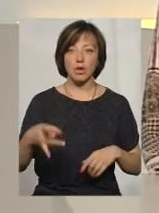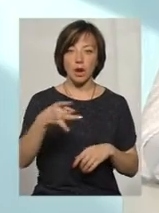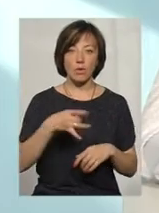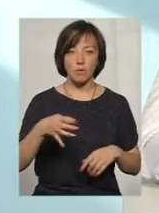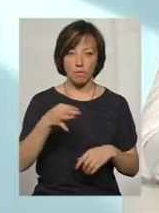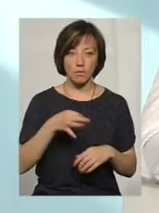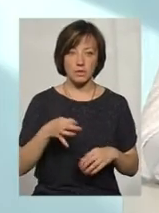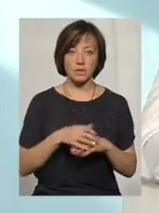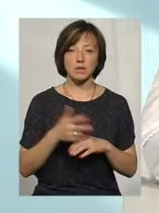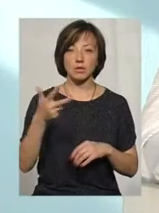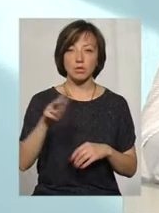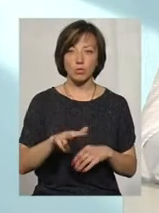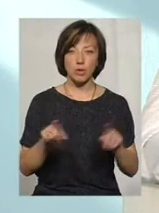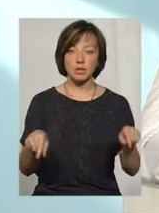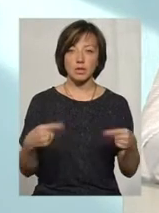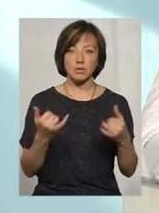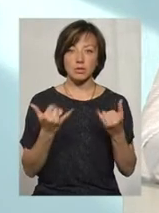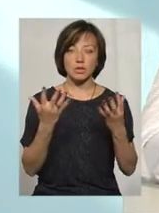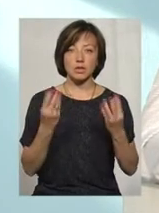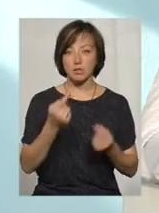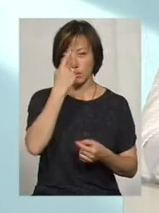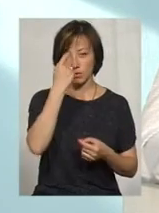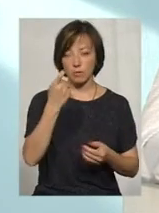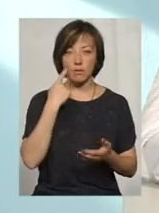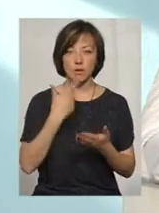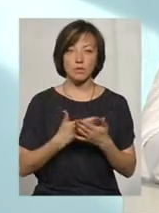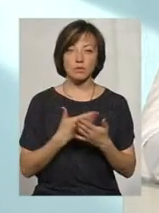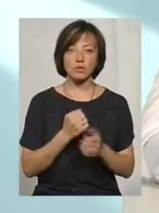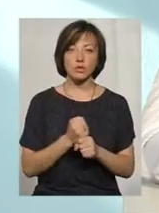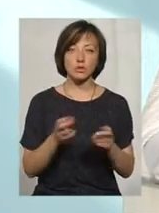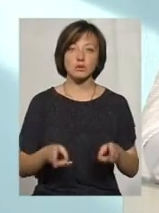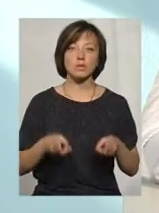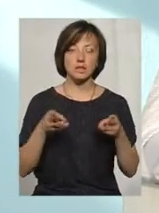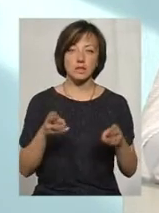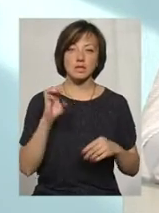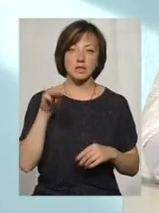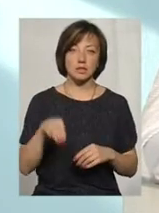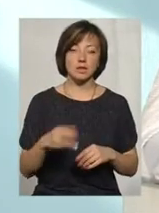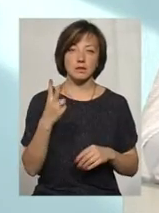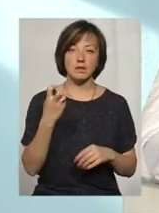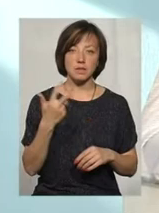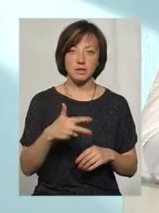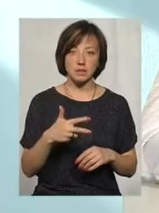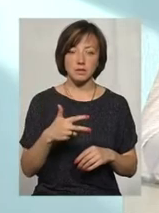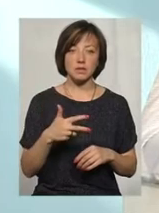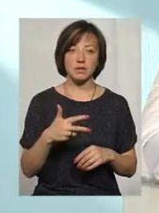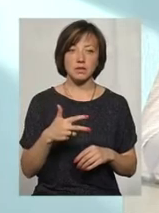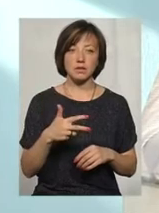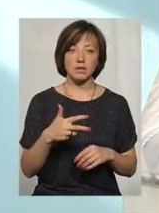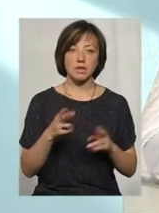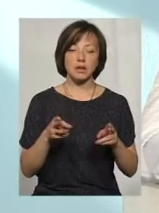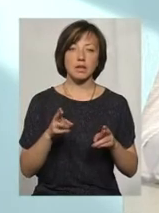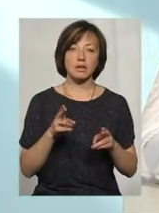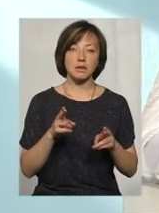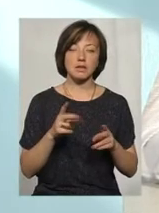області. Трьом організаторам на сьогоднішній день вже повідомлено про підозру вчинення злочину, передбачено статтею 203 зі значком 2 Кримінального кодексу